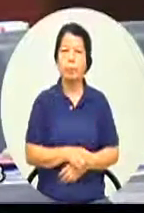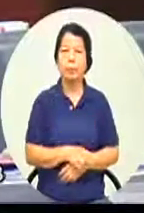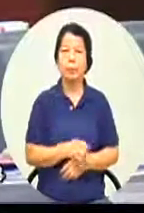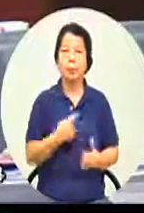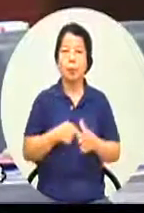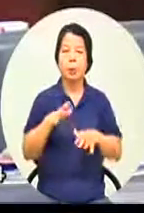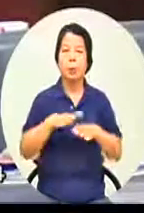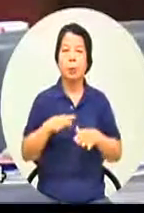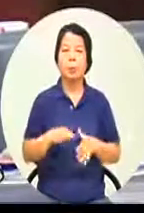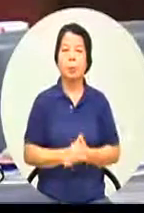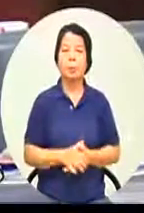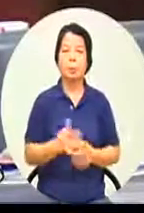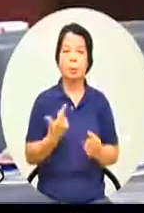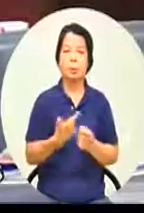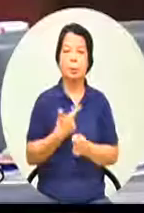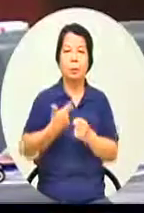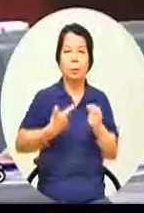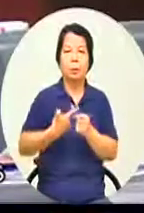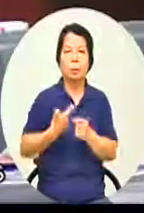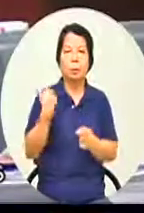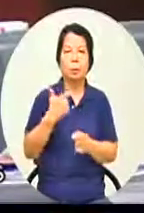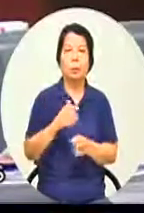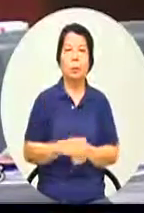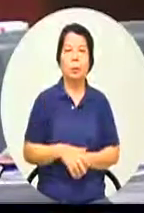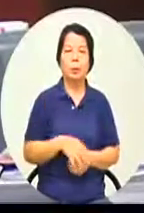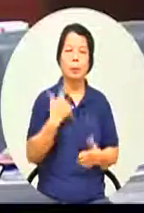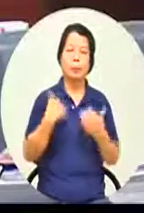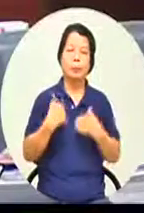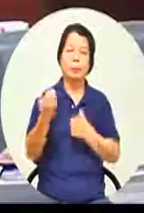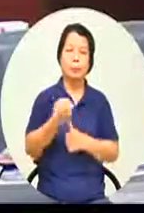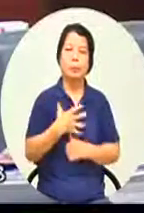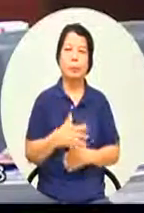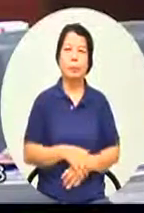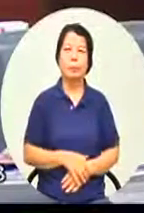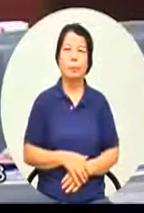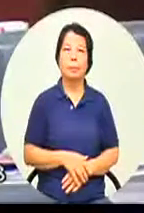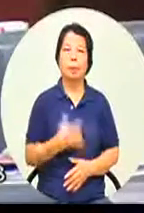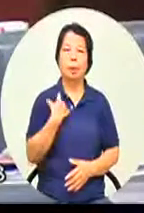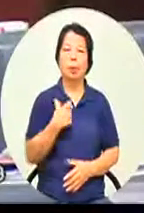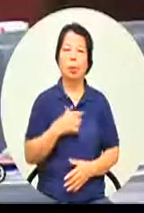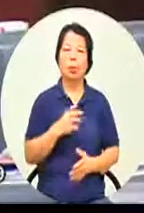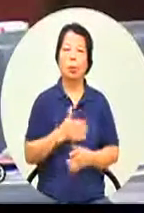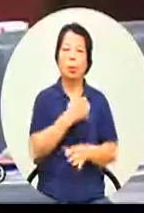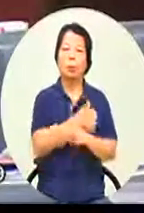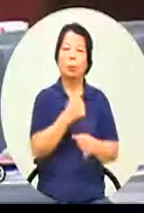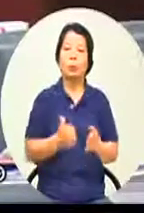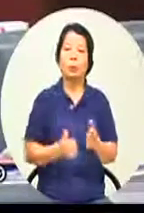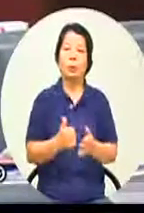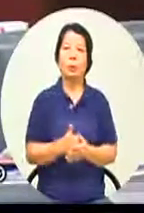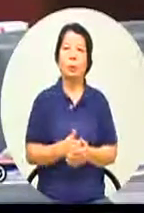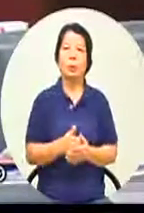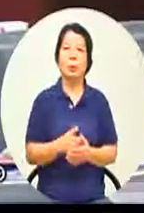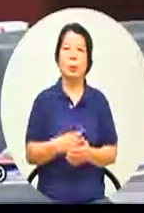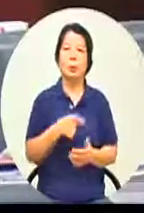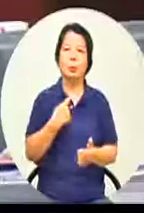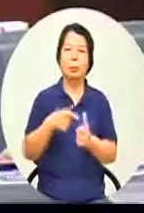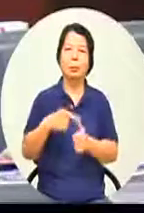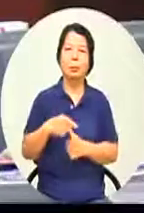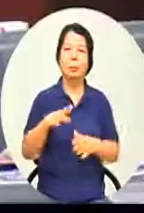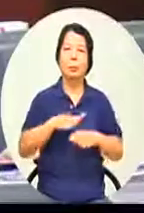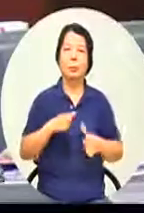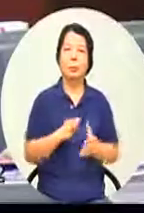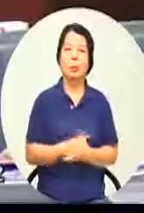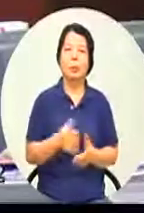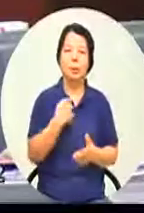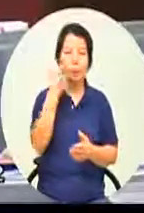在6年前，他很高兴地告诉我说，他不当教官了，因为他要转业，他要当导游，要